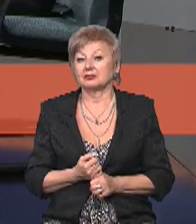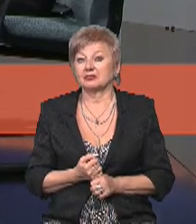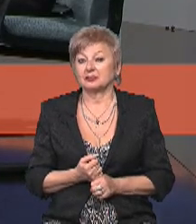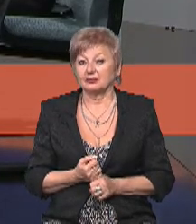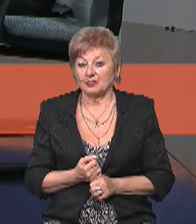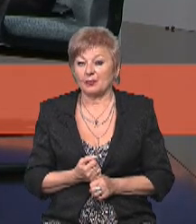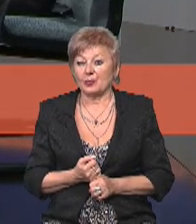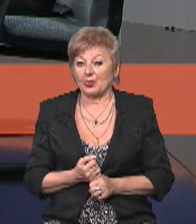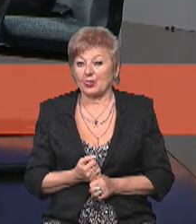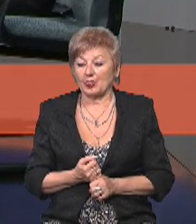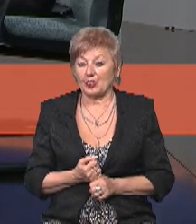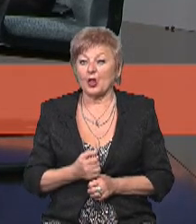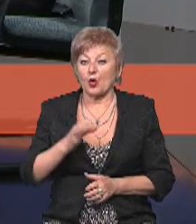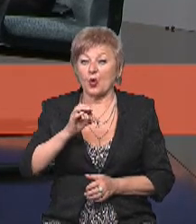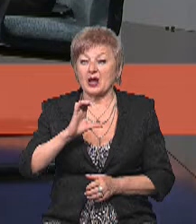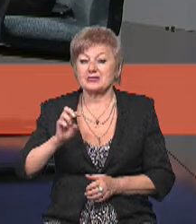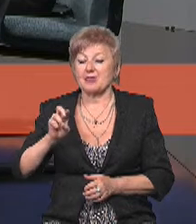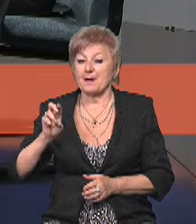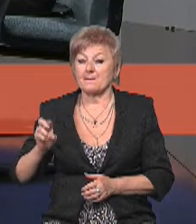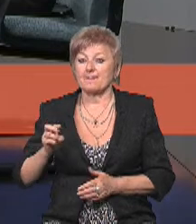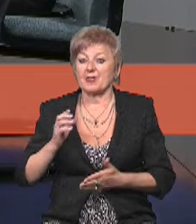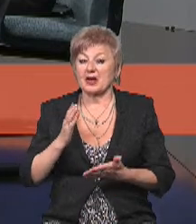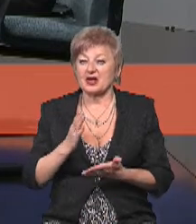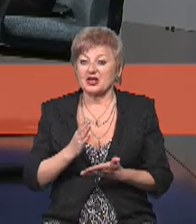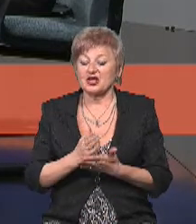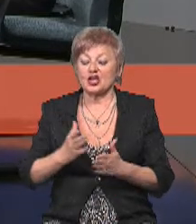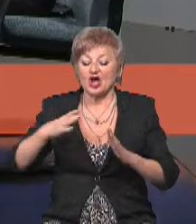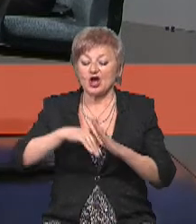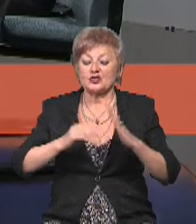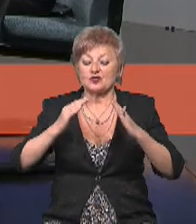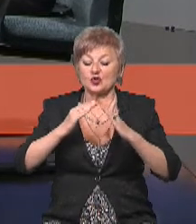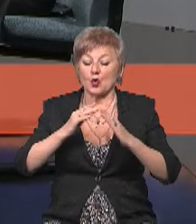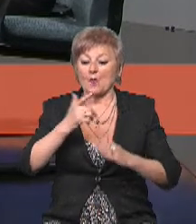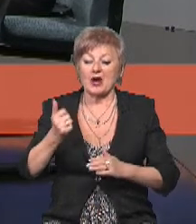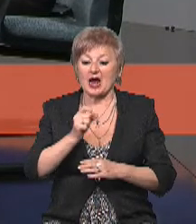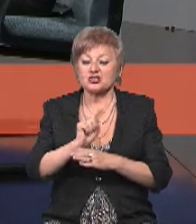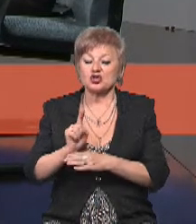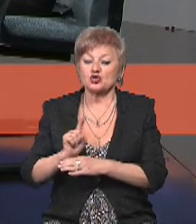Добрий вечір. У нас в ОСББ стоїть общий домовий газовий счетчик.